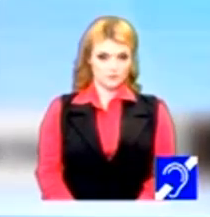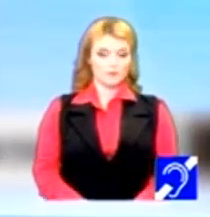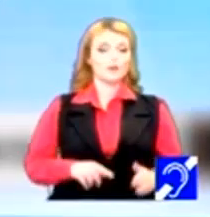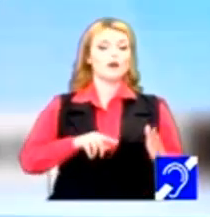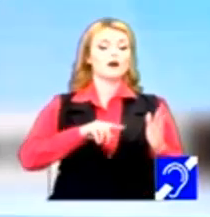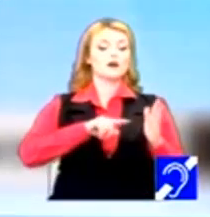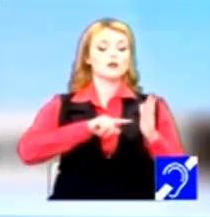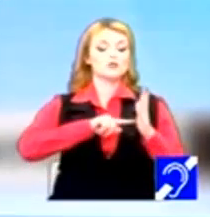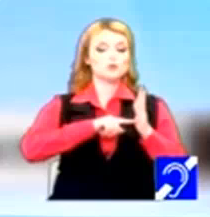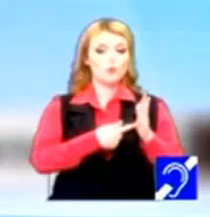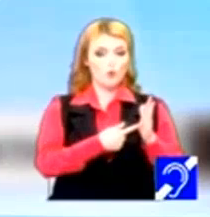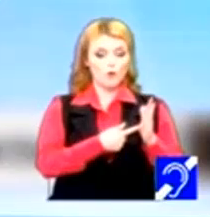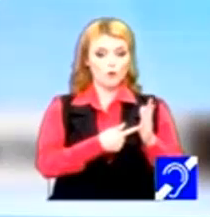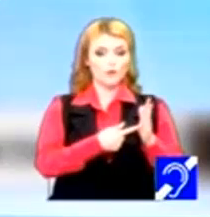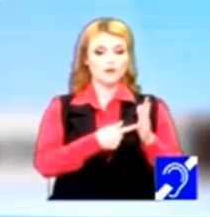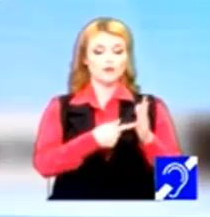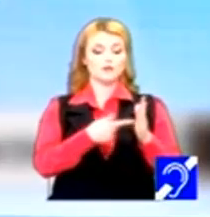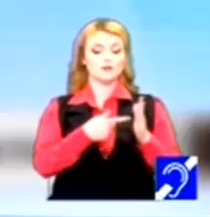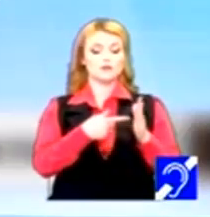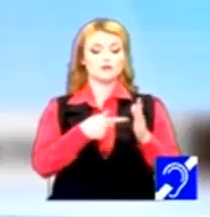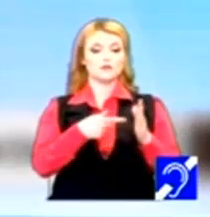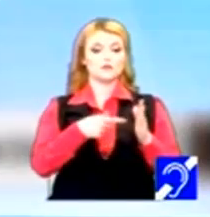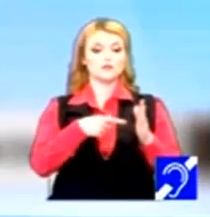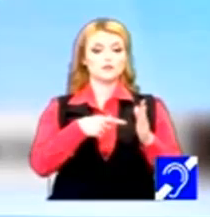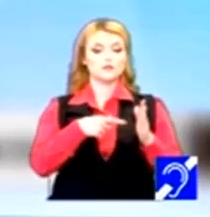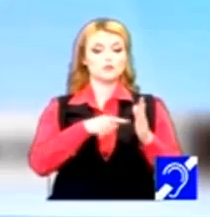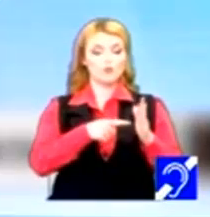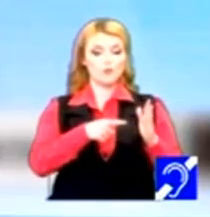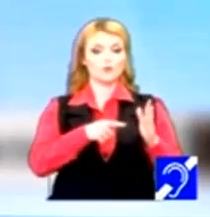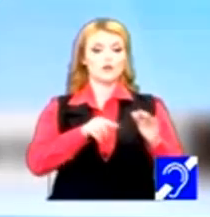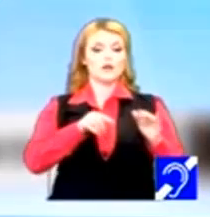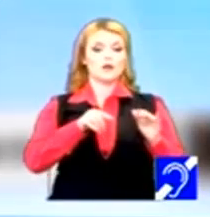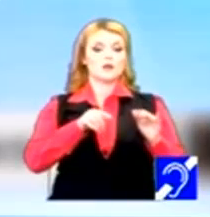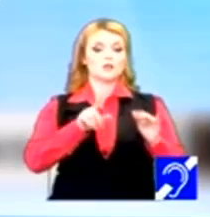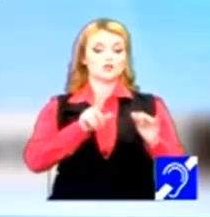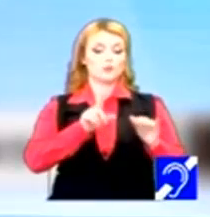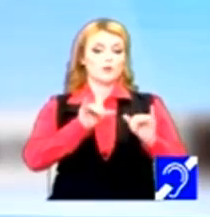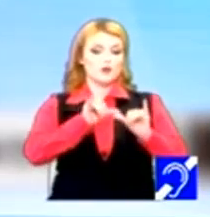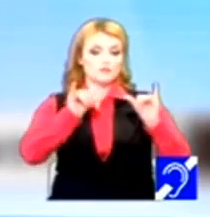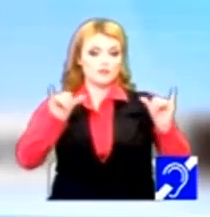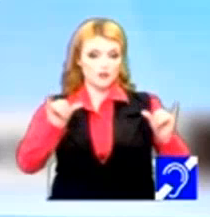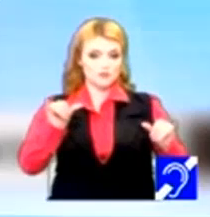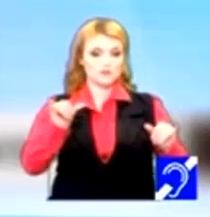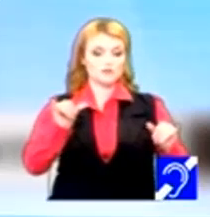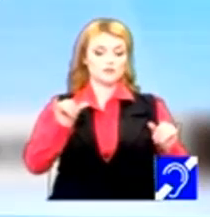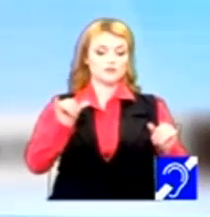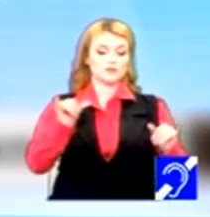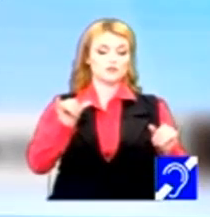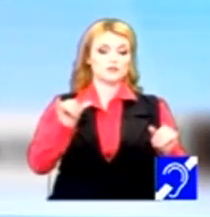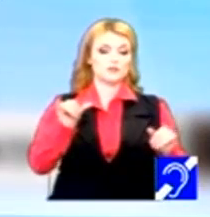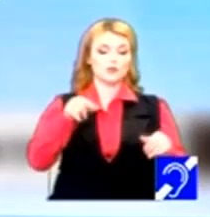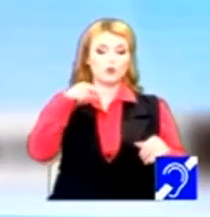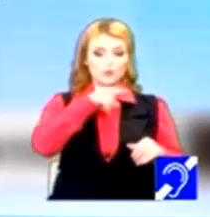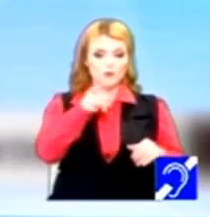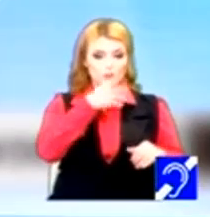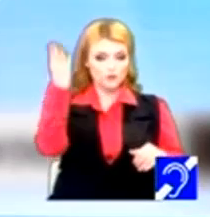asocierii politice și integrării economice a Republicii Moldova cu Uniunea